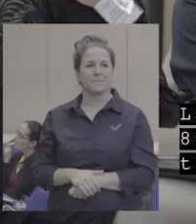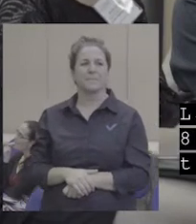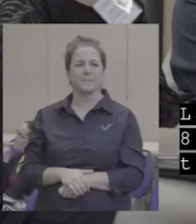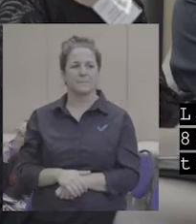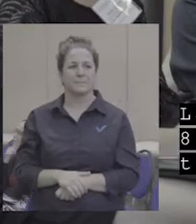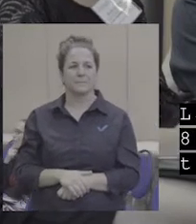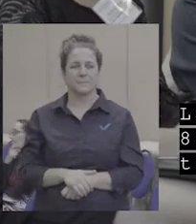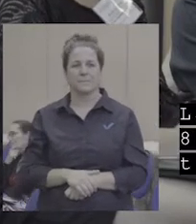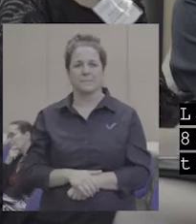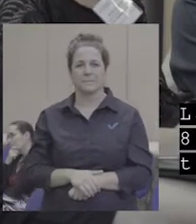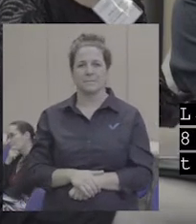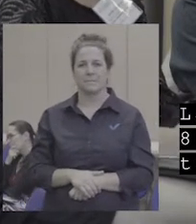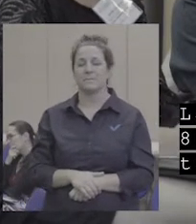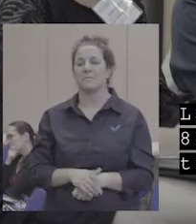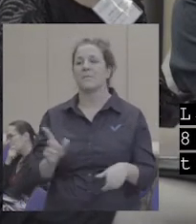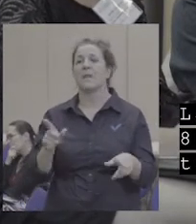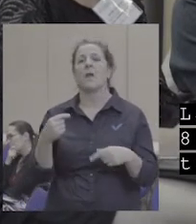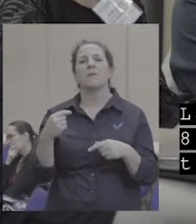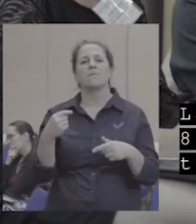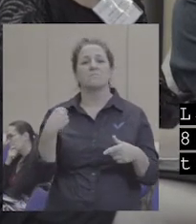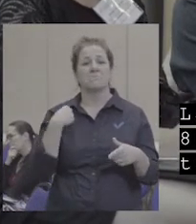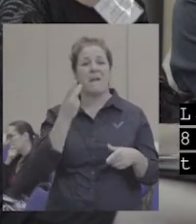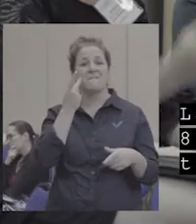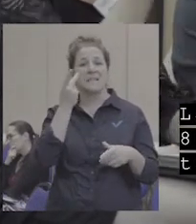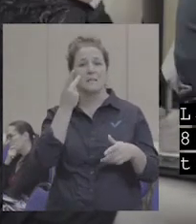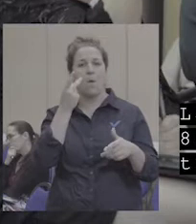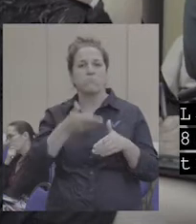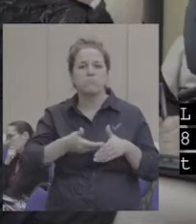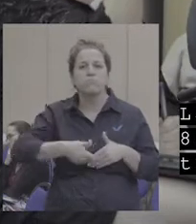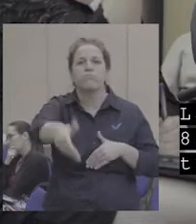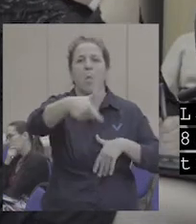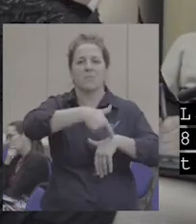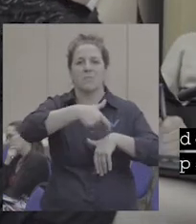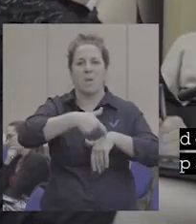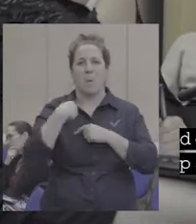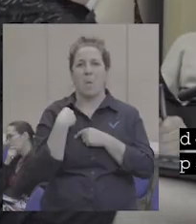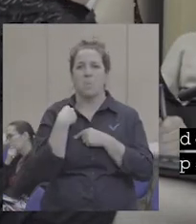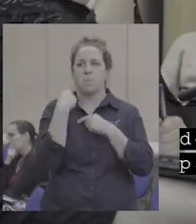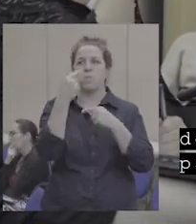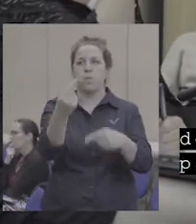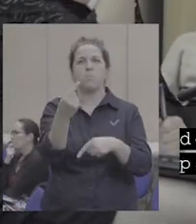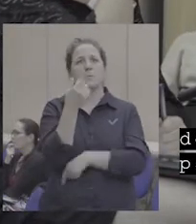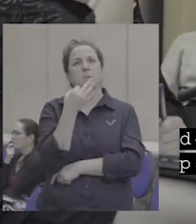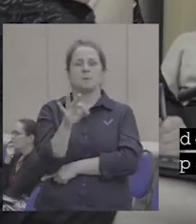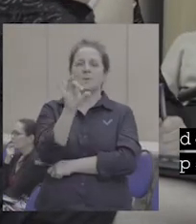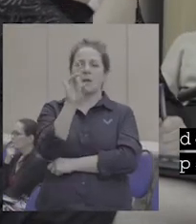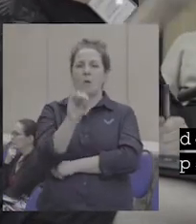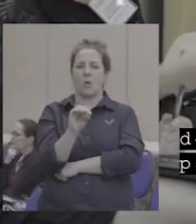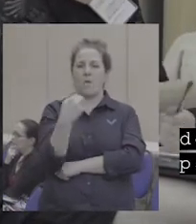La vision à long terme. Depuis 80, du moment que j'ai travaillé à la Fondation de la Société Logique, on parlait à cette